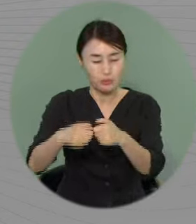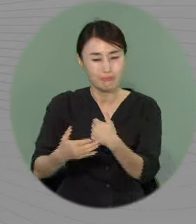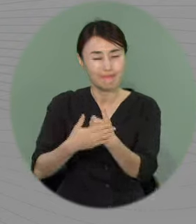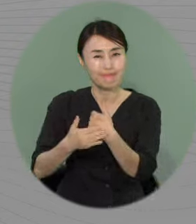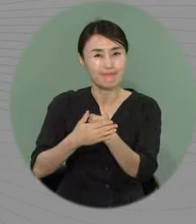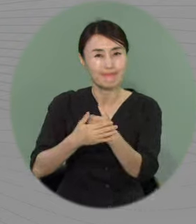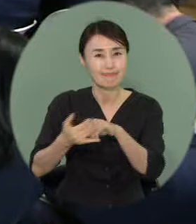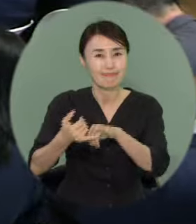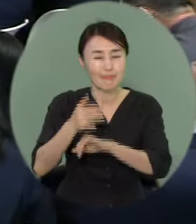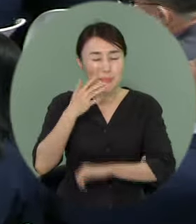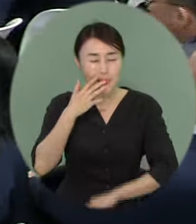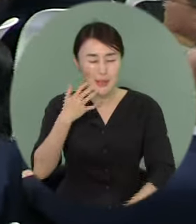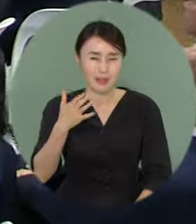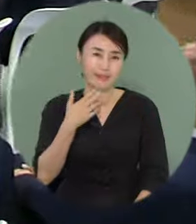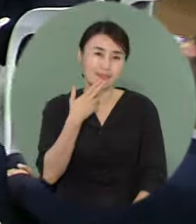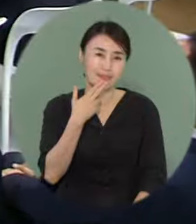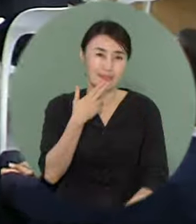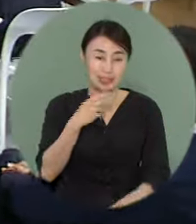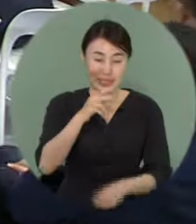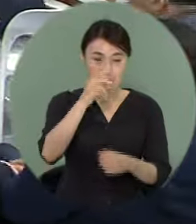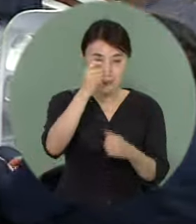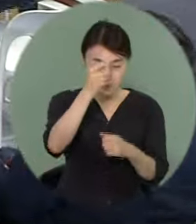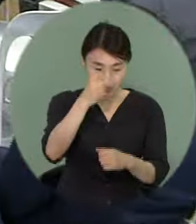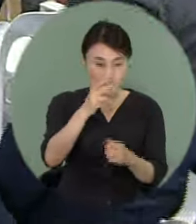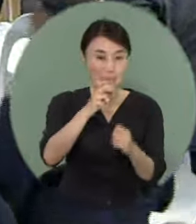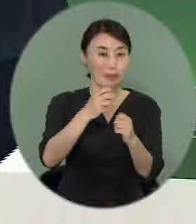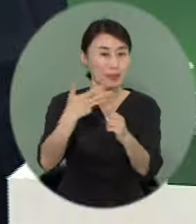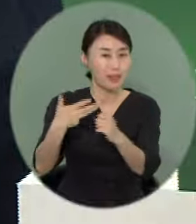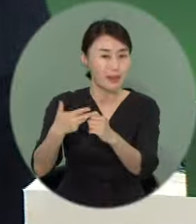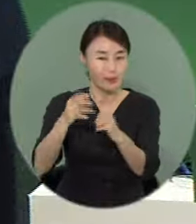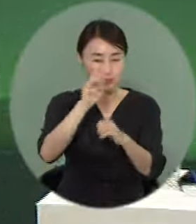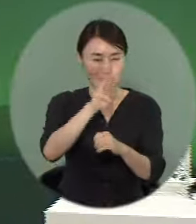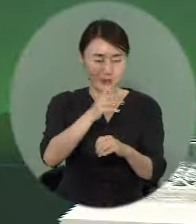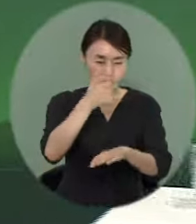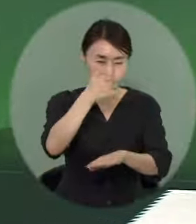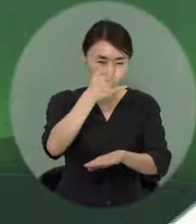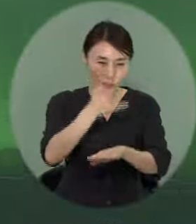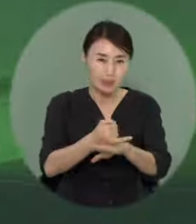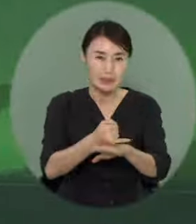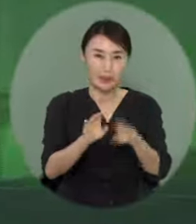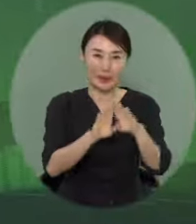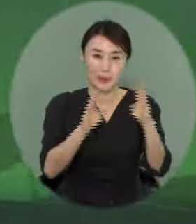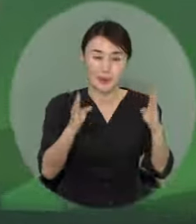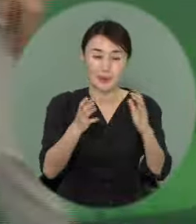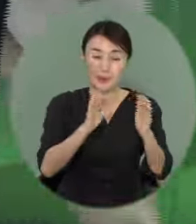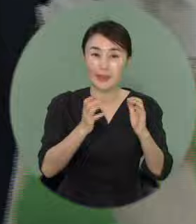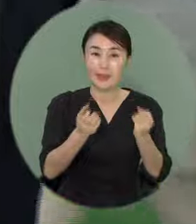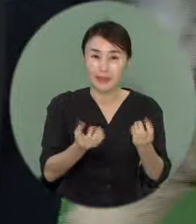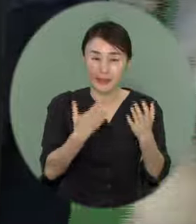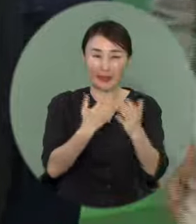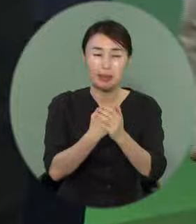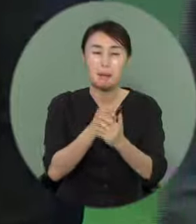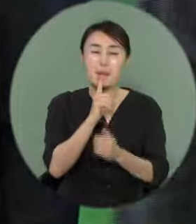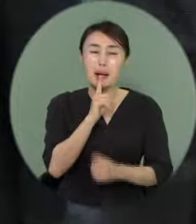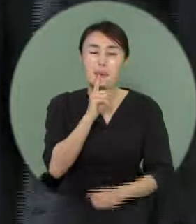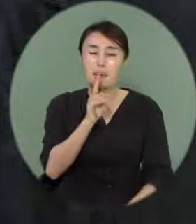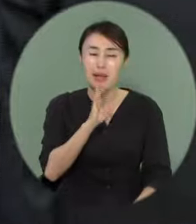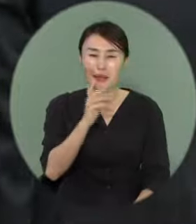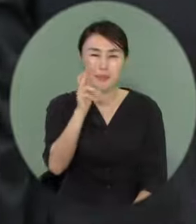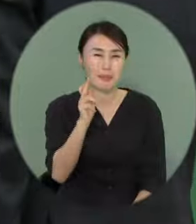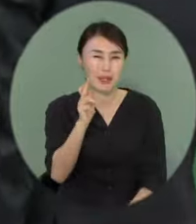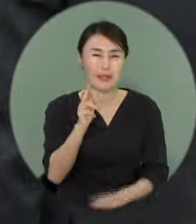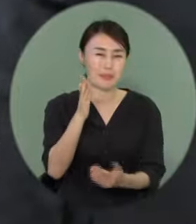것들이 빠진 것은 28번째로 가장 늦게 열린 광주 민생 토론회. 대통령의 약속이 말잔치로 끝나지